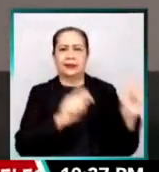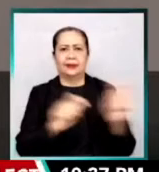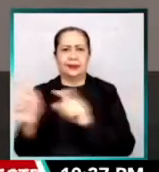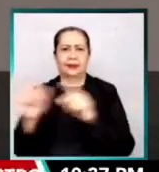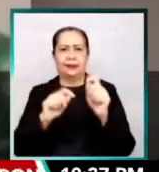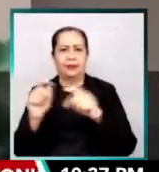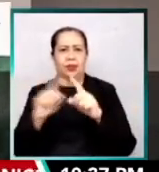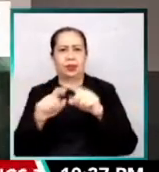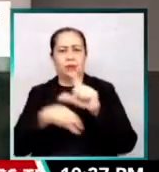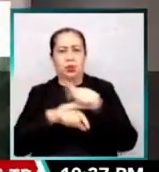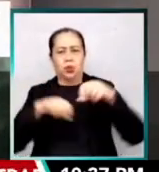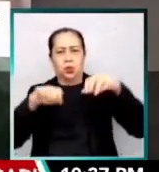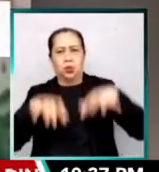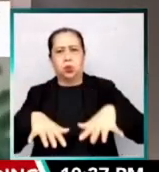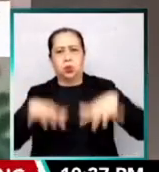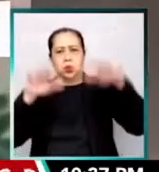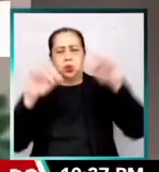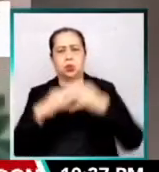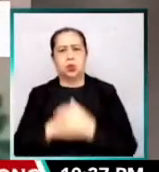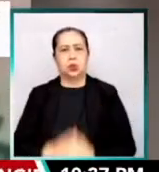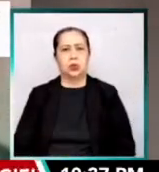pagbaha.